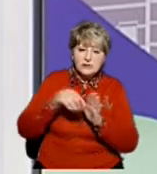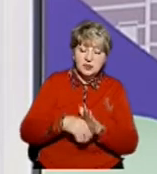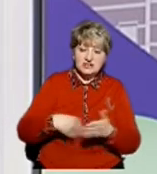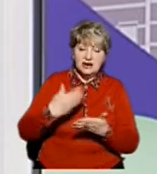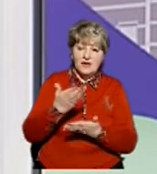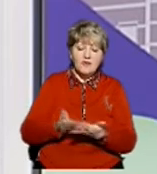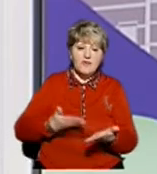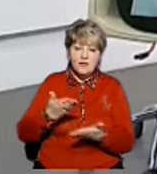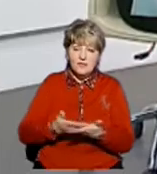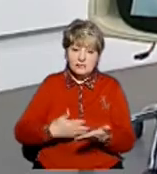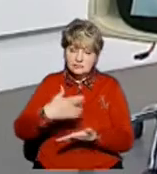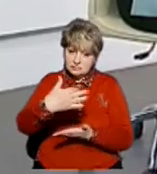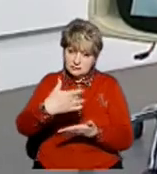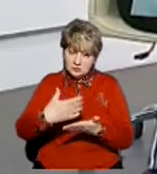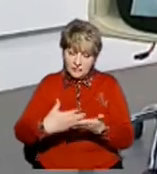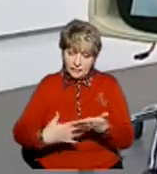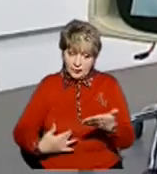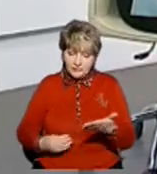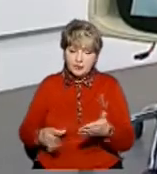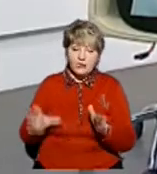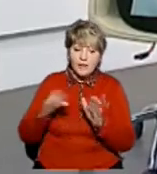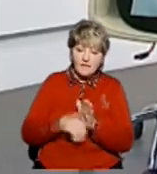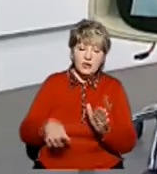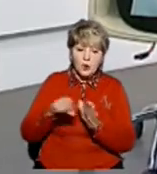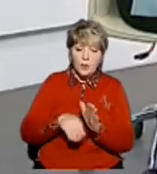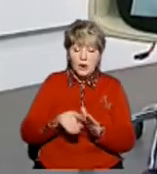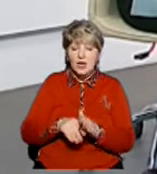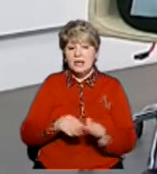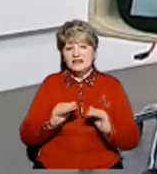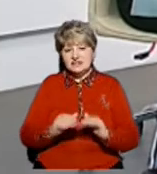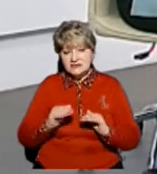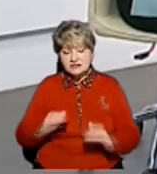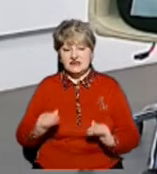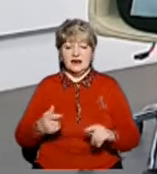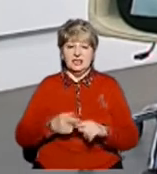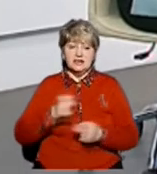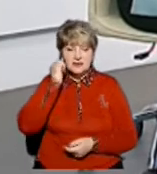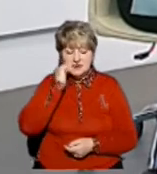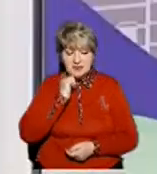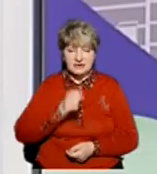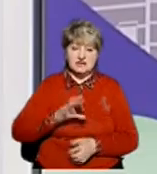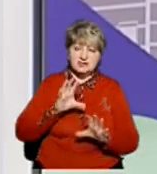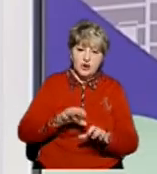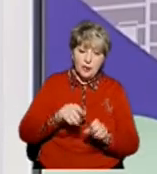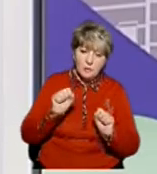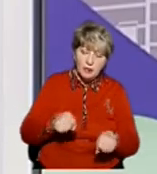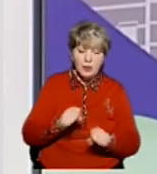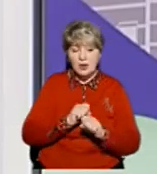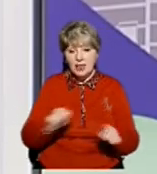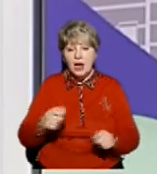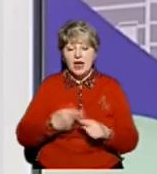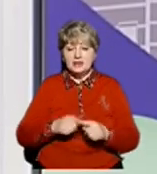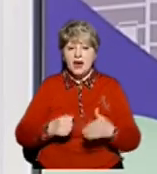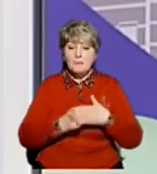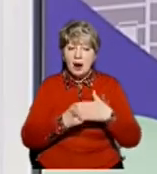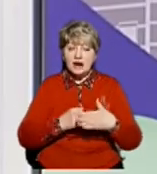щодо, як казала Людмила, чи з тваринами, чи без тварин, чи мами з дітками, чи можна похилого віку. Все це в базі є, і